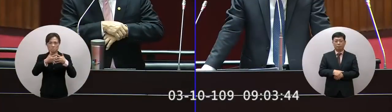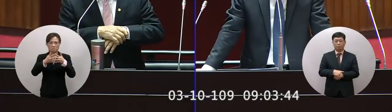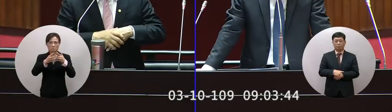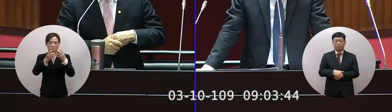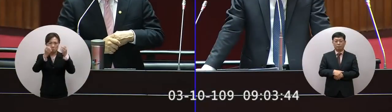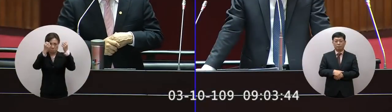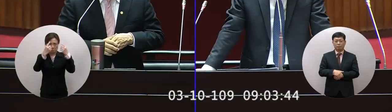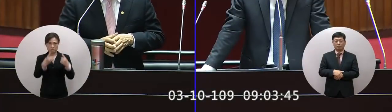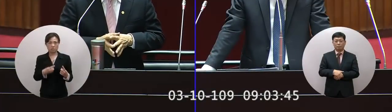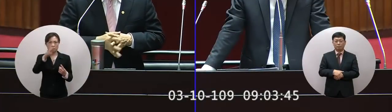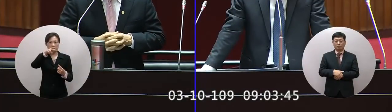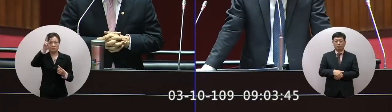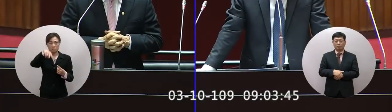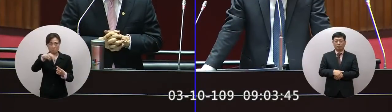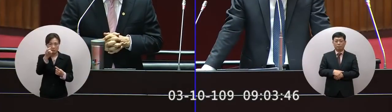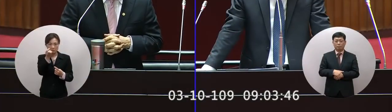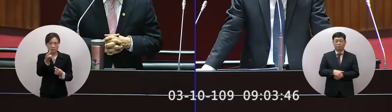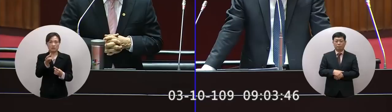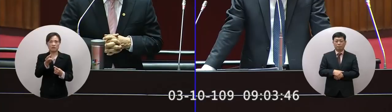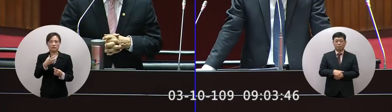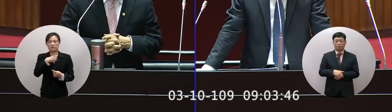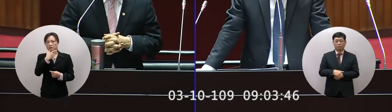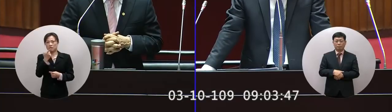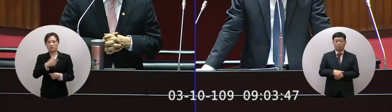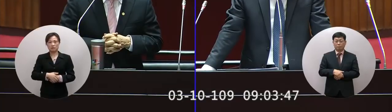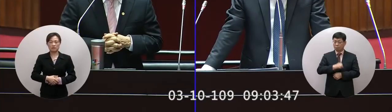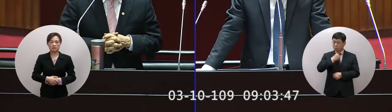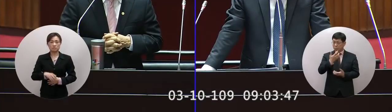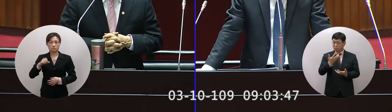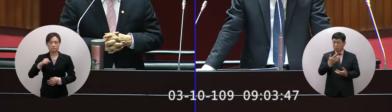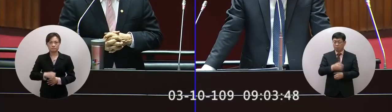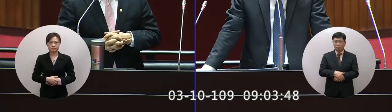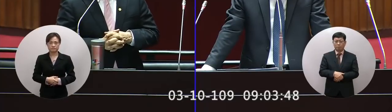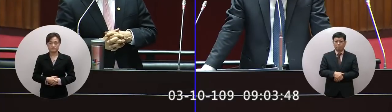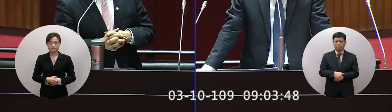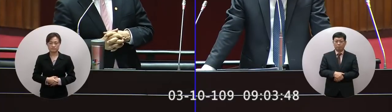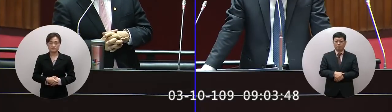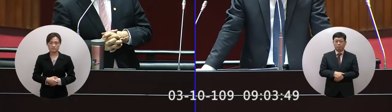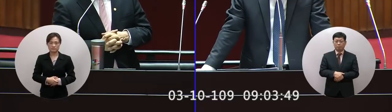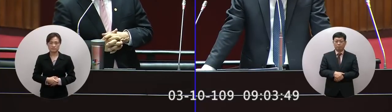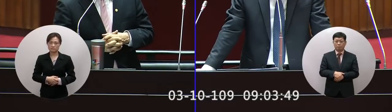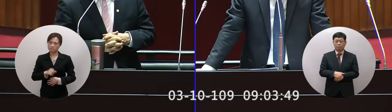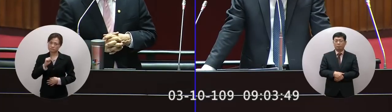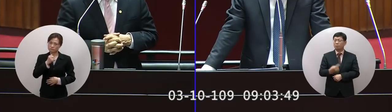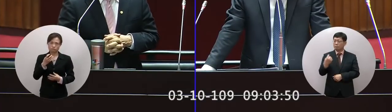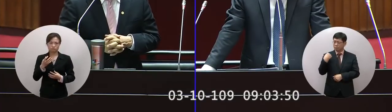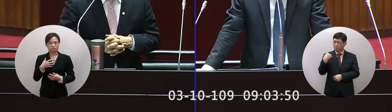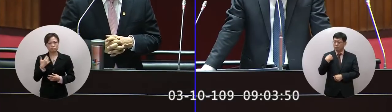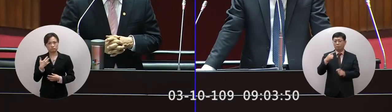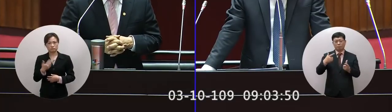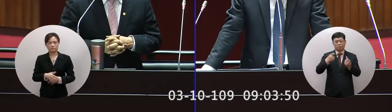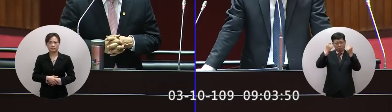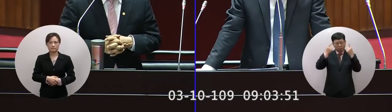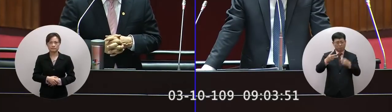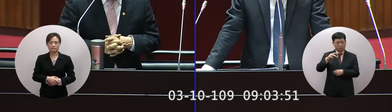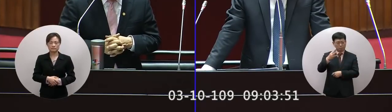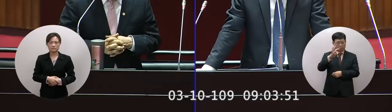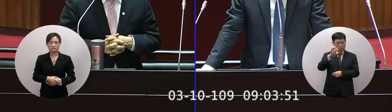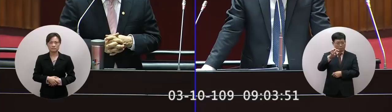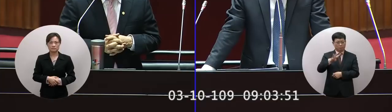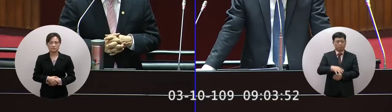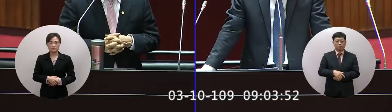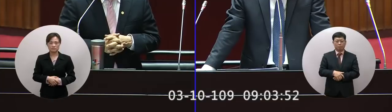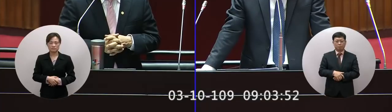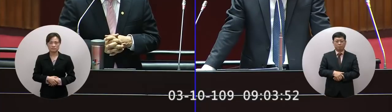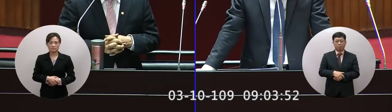跌2000点，都非常震荡。 那台湾呢？ 台湾我没看。 台湾昨天跌了